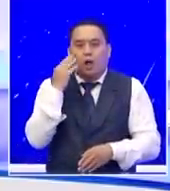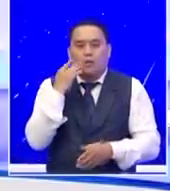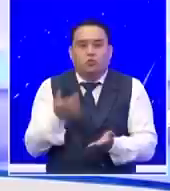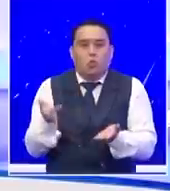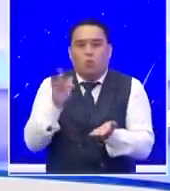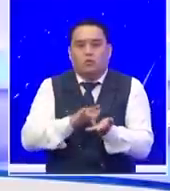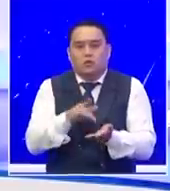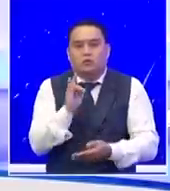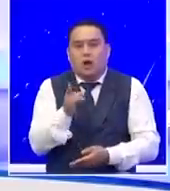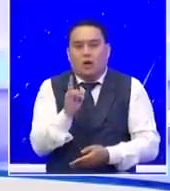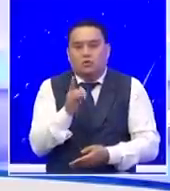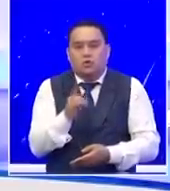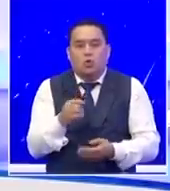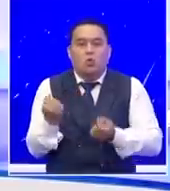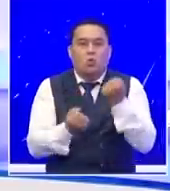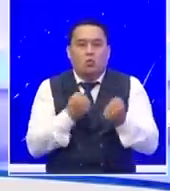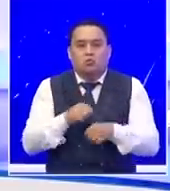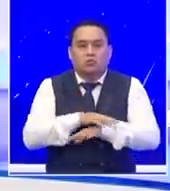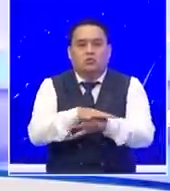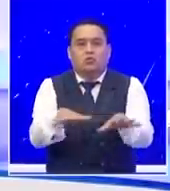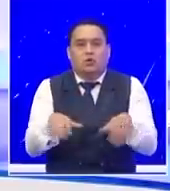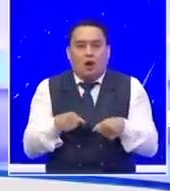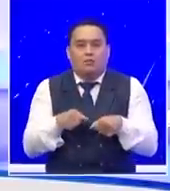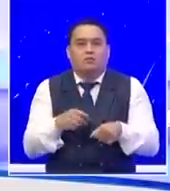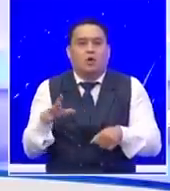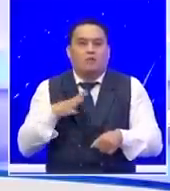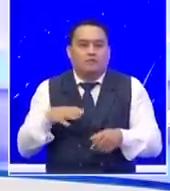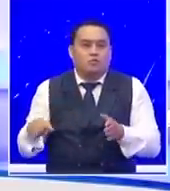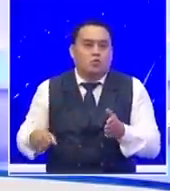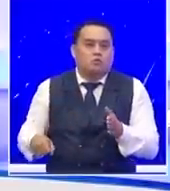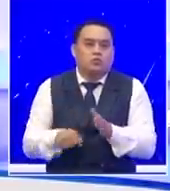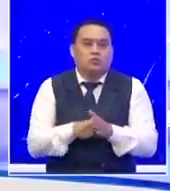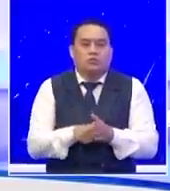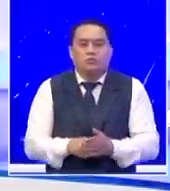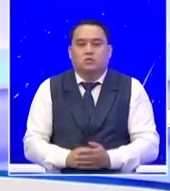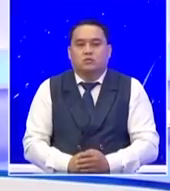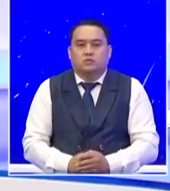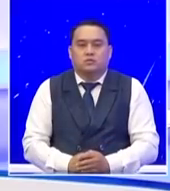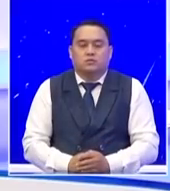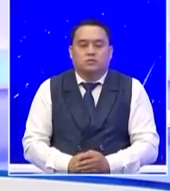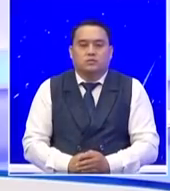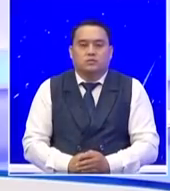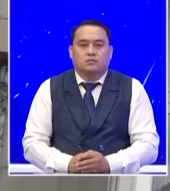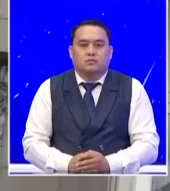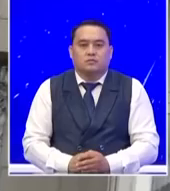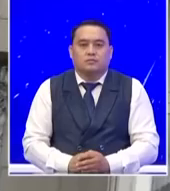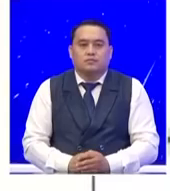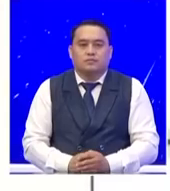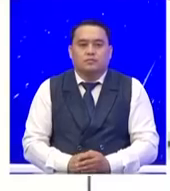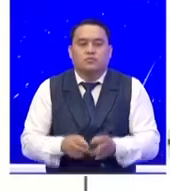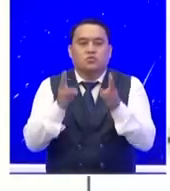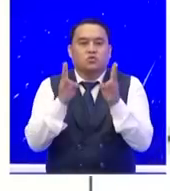отырған жолаушы жүргізушінің көлігін Қарашоқы ауылының тұсында қарақшылықпен тартып алып ізін суытқан.